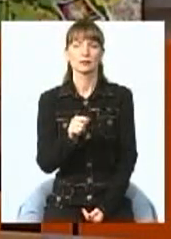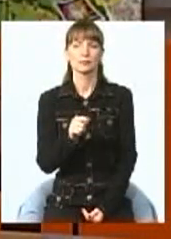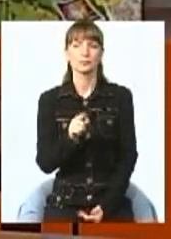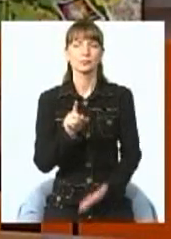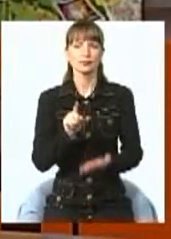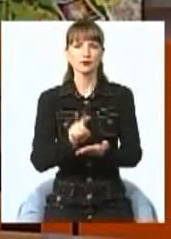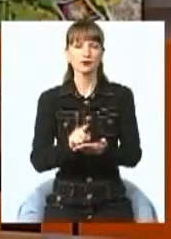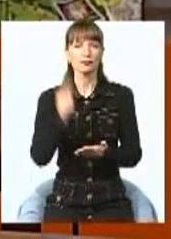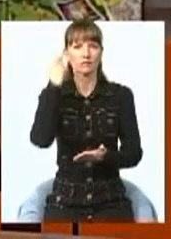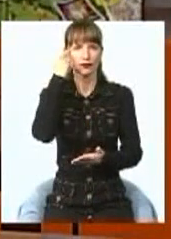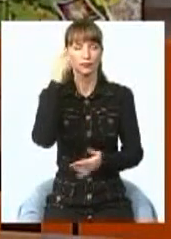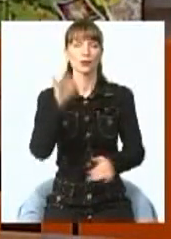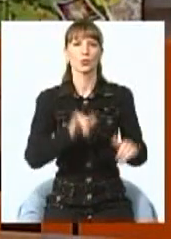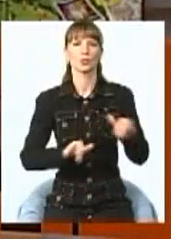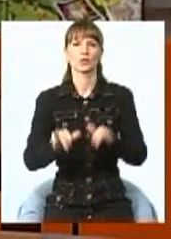повинні знати, куди